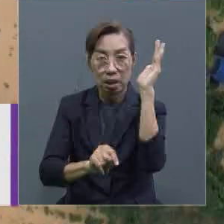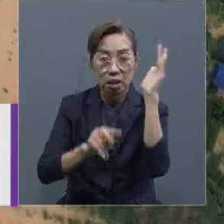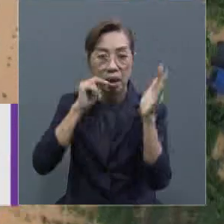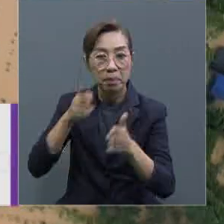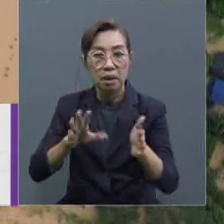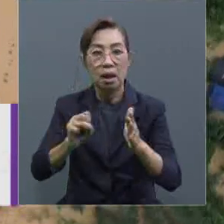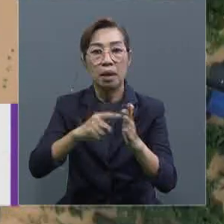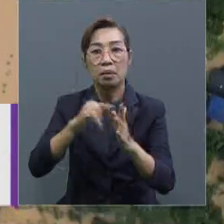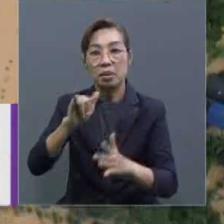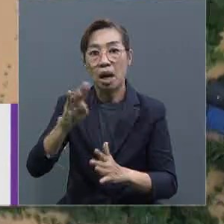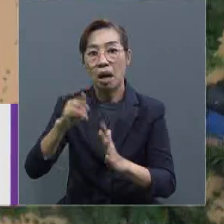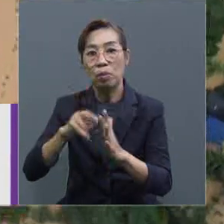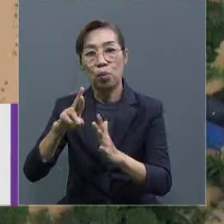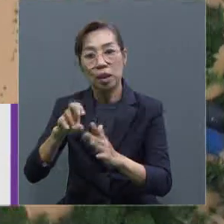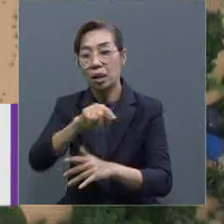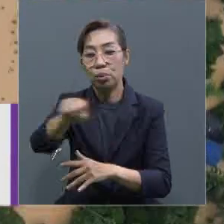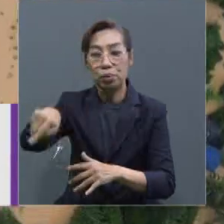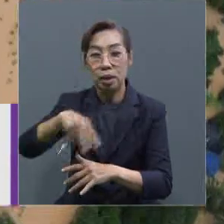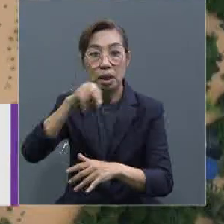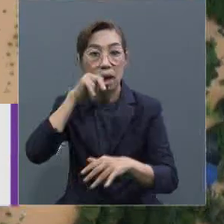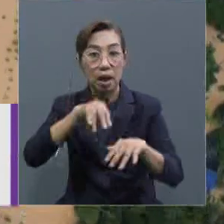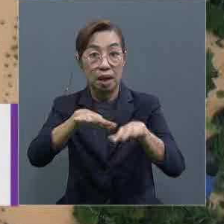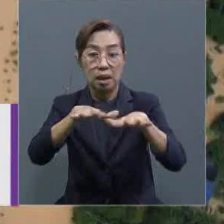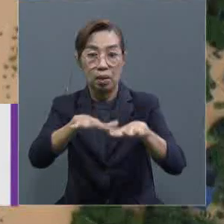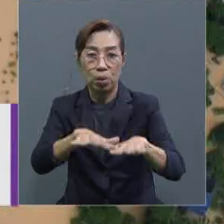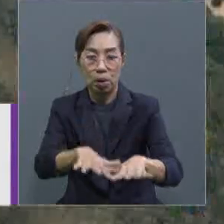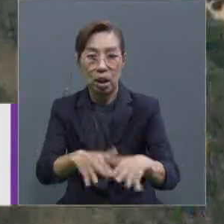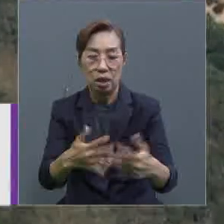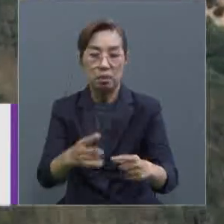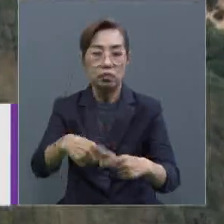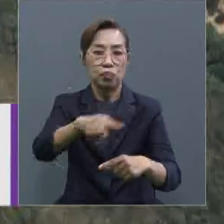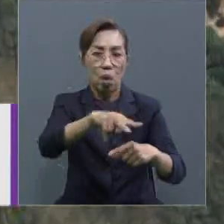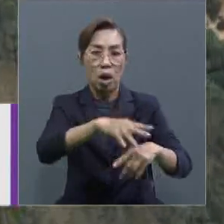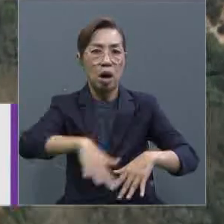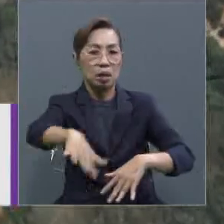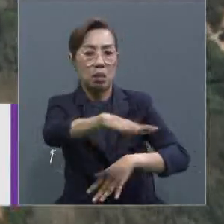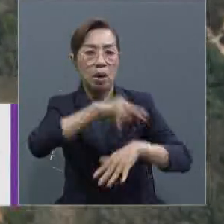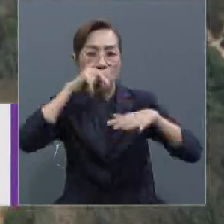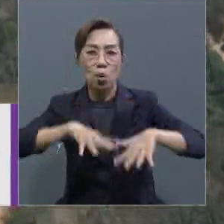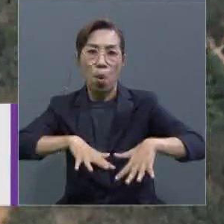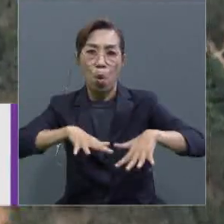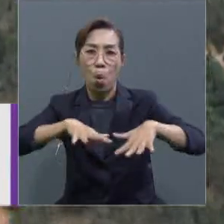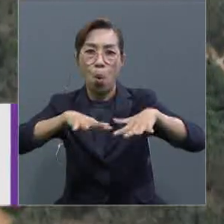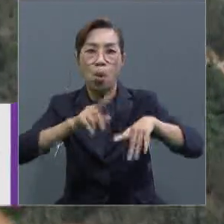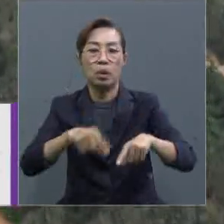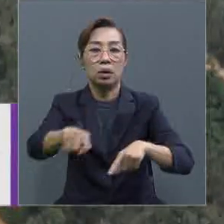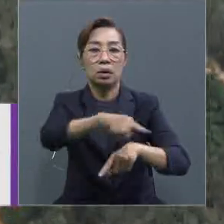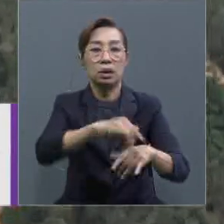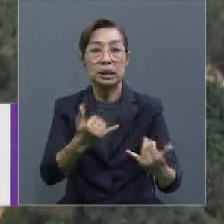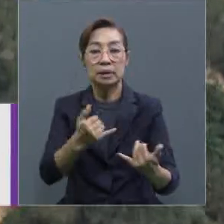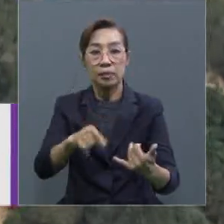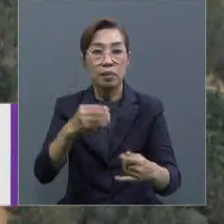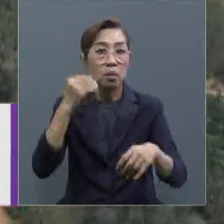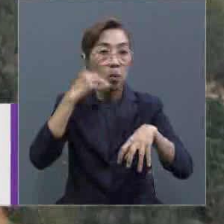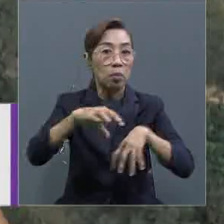คองละแอร์ระดับน้ำเนี่ยเริ่มที่จะลดลงแล้วนะคะแต่ว่ามวนน้ำเนี่ยยังท่วมแล้วก็ขยายเป็นวงกว้างค่ะโดยที่บริเวณ